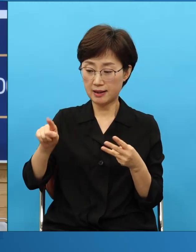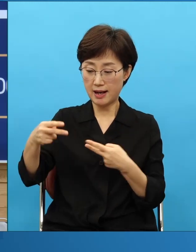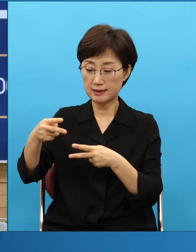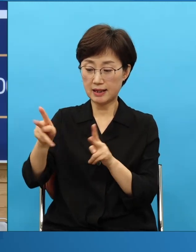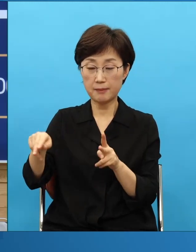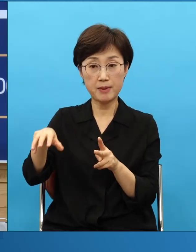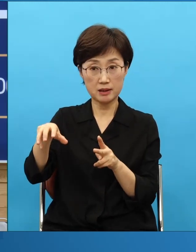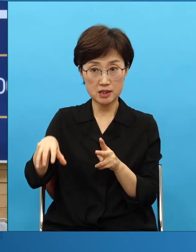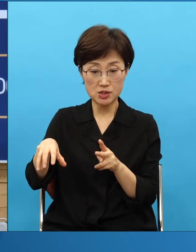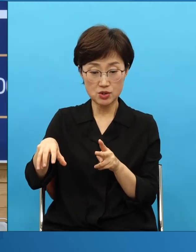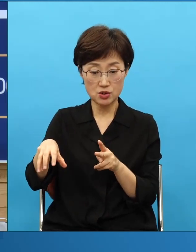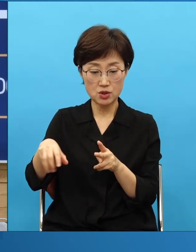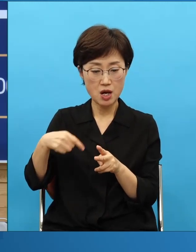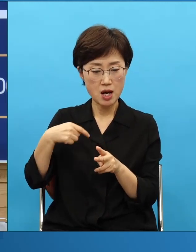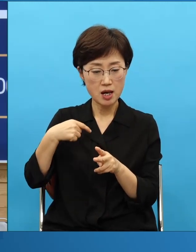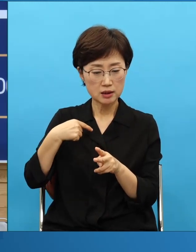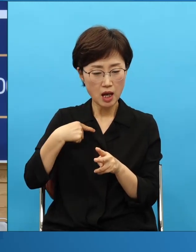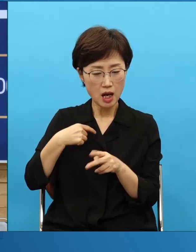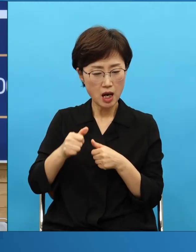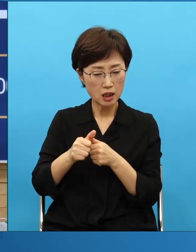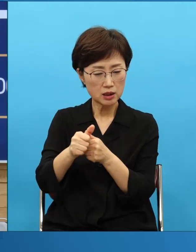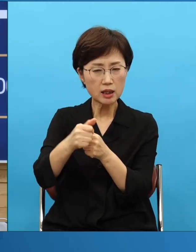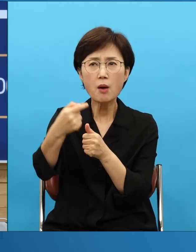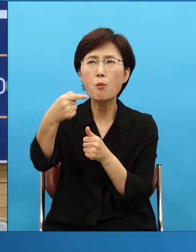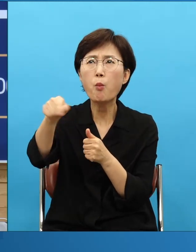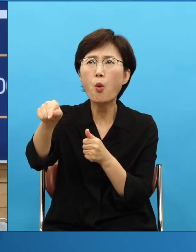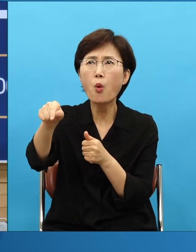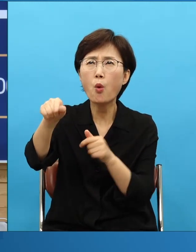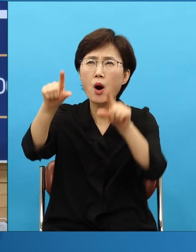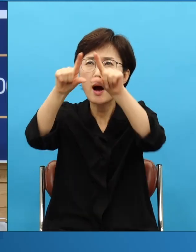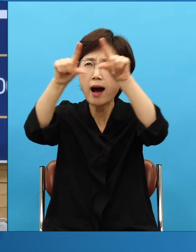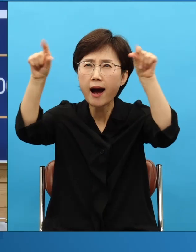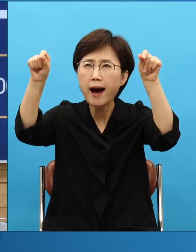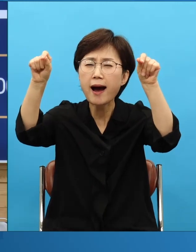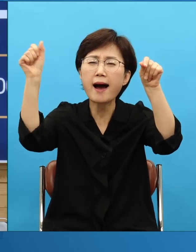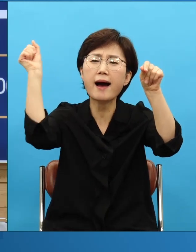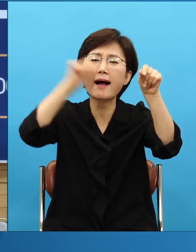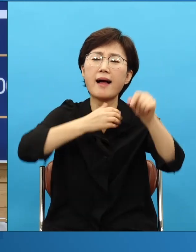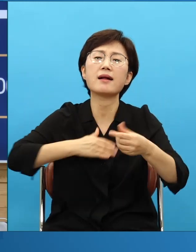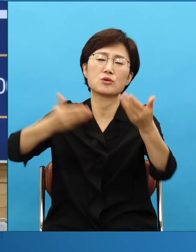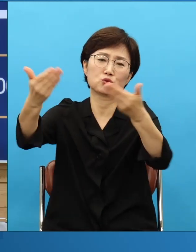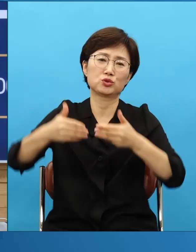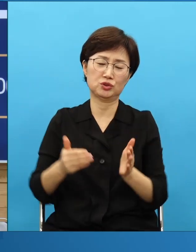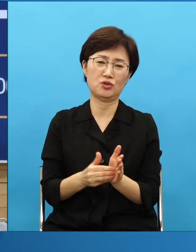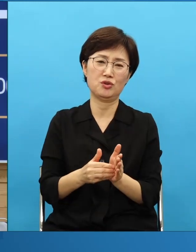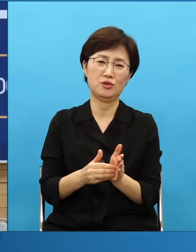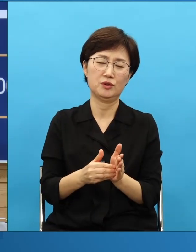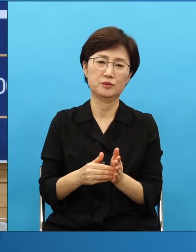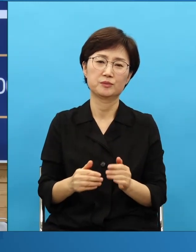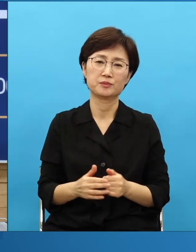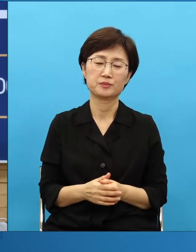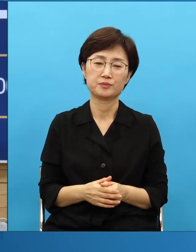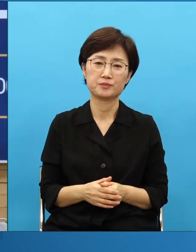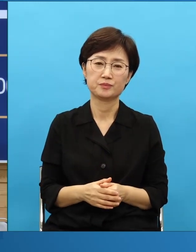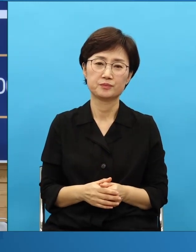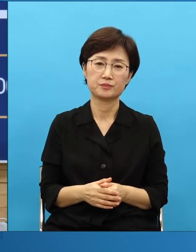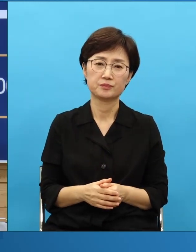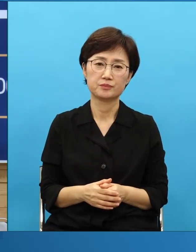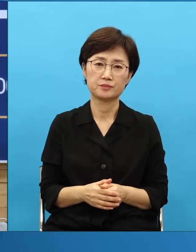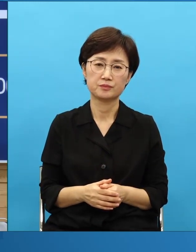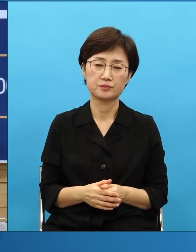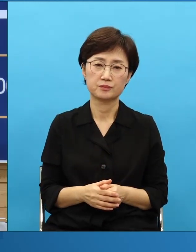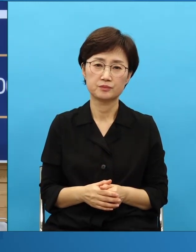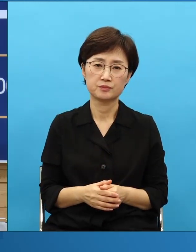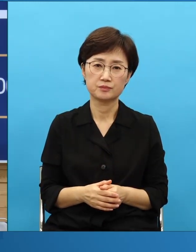이정표란 말이에요. 그걸 준 거예요. In the Mark's upper room, this is the guideposts that were given to so they could really gain strength to take on and impart in this journey. 목표만 준